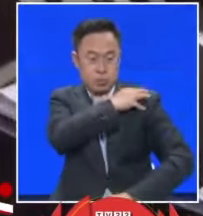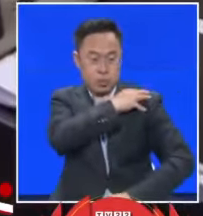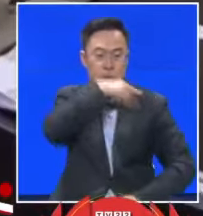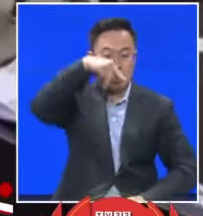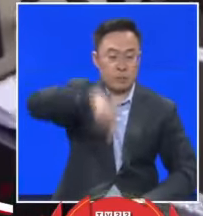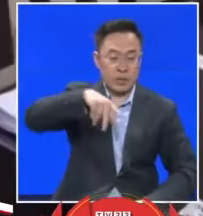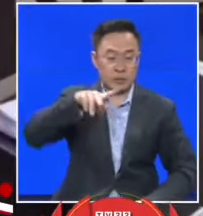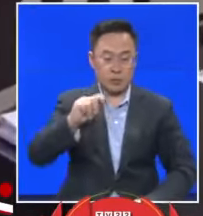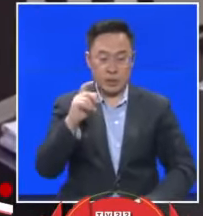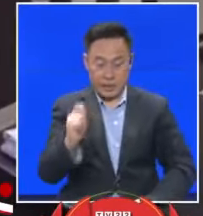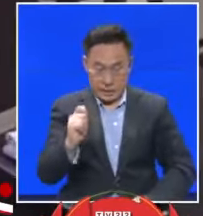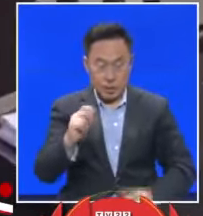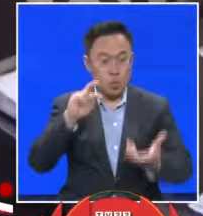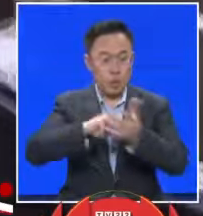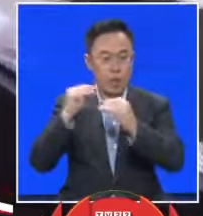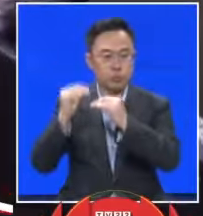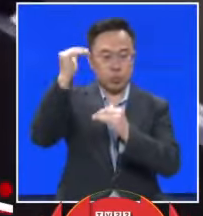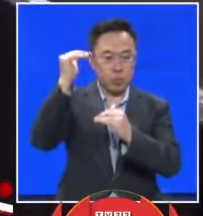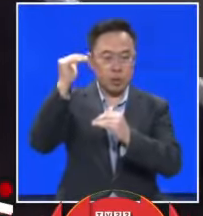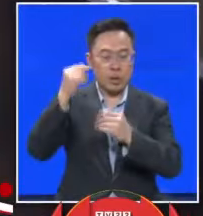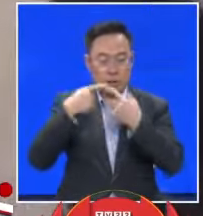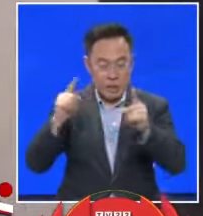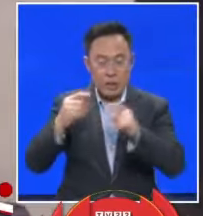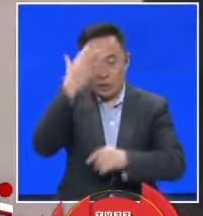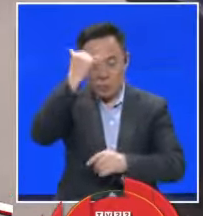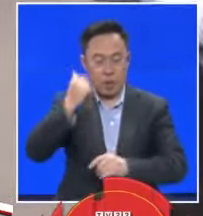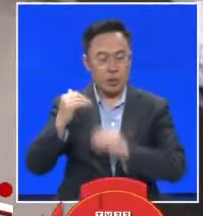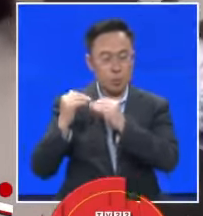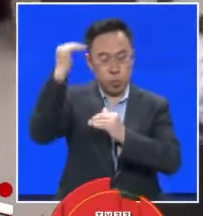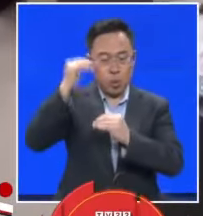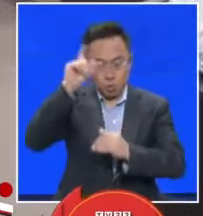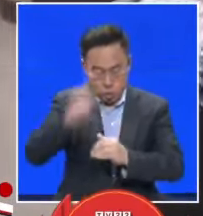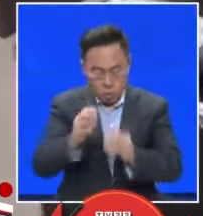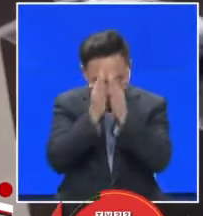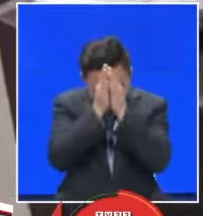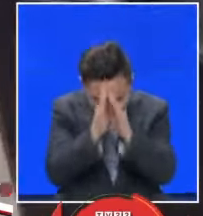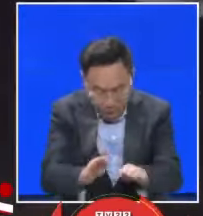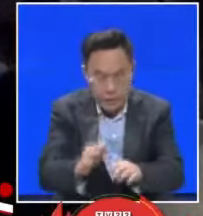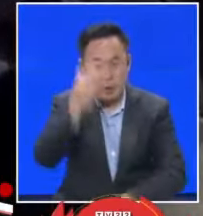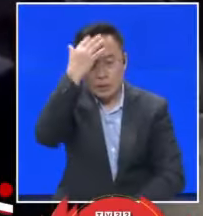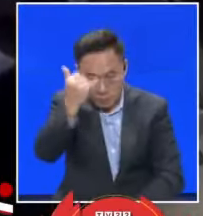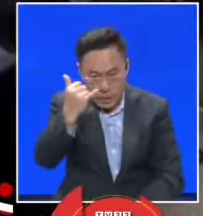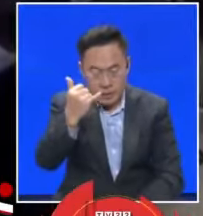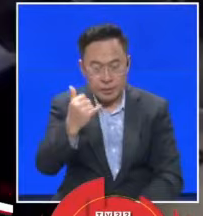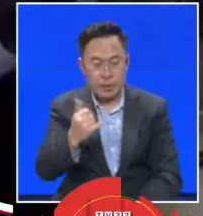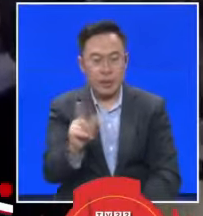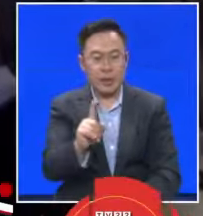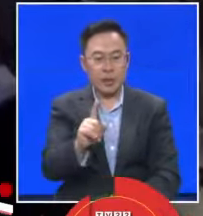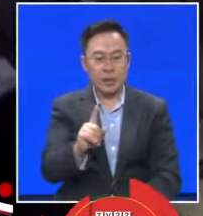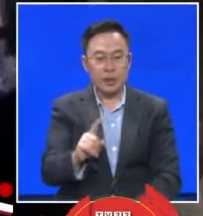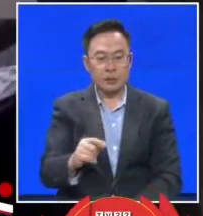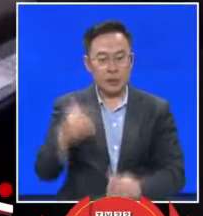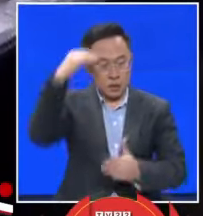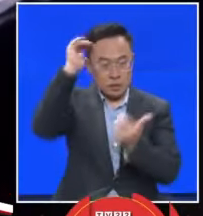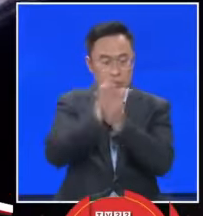ซึ่งพันตำรวจเอกจริงคือยศสูงกว่าคือข้อมูลเนี่ยนะครับตำรวจภูธรจังหวัดนครนายกคือตอนนี้สั่งตั้งกรรมการสืบเลยครับบอกว่า